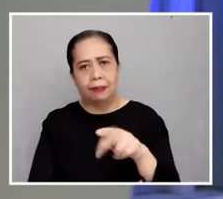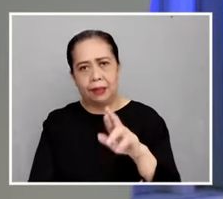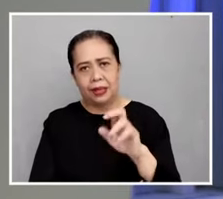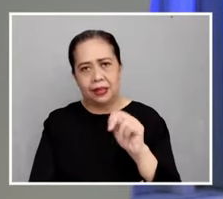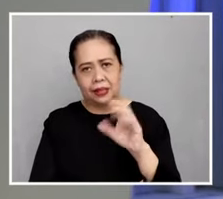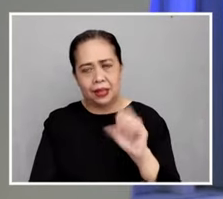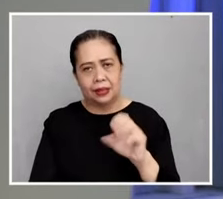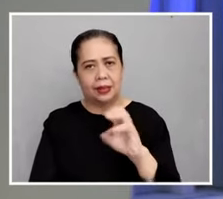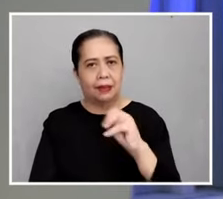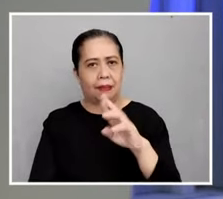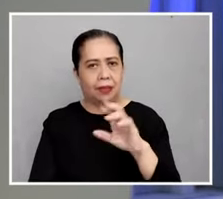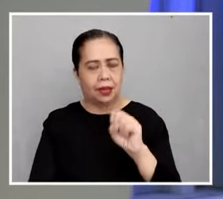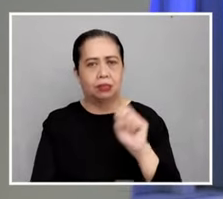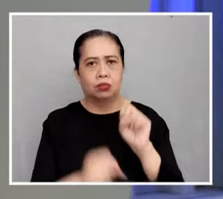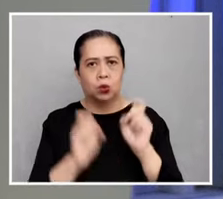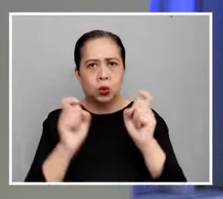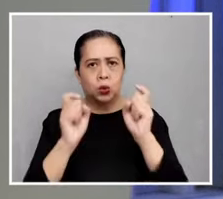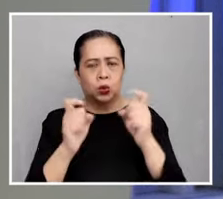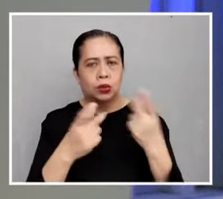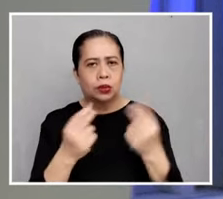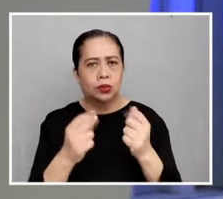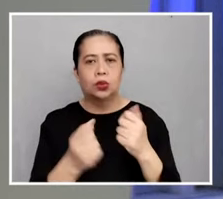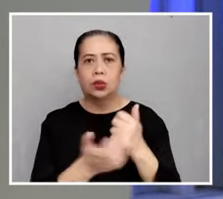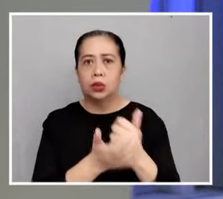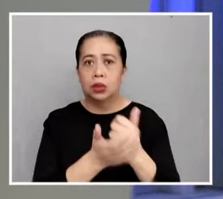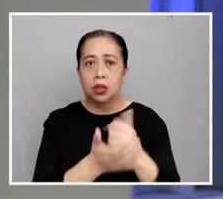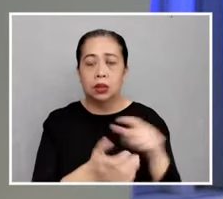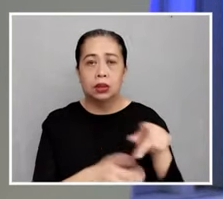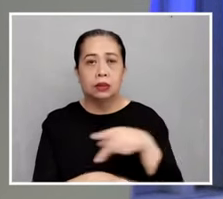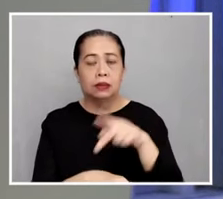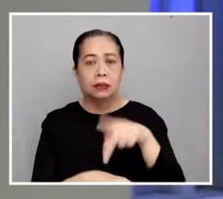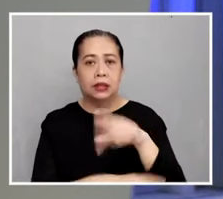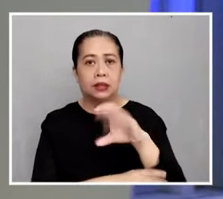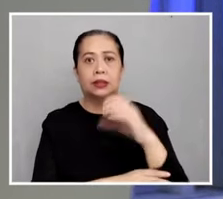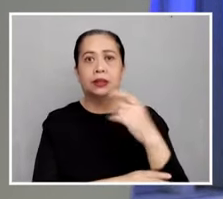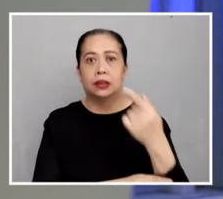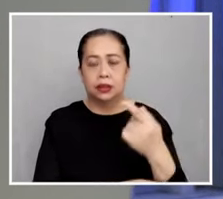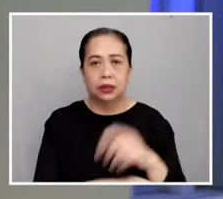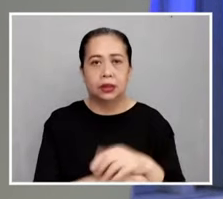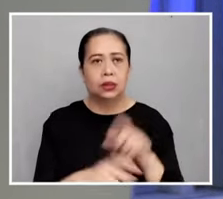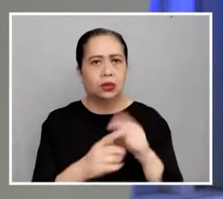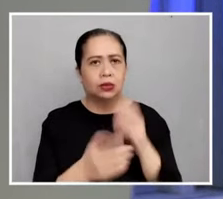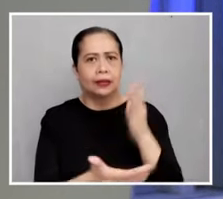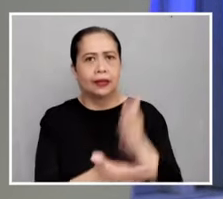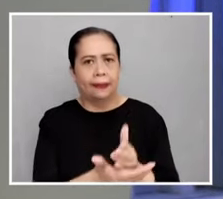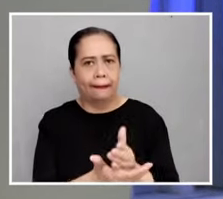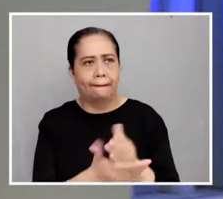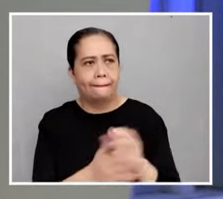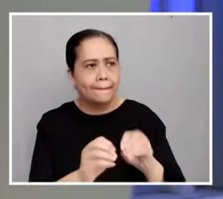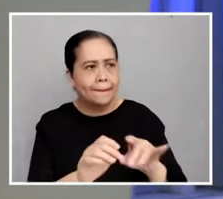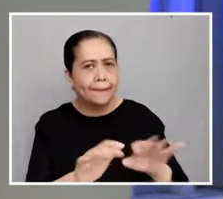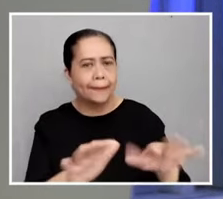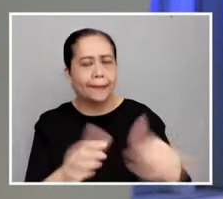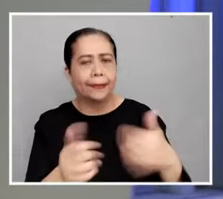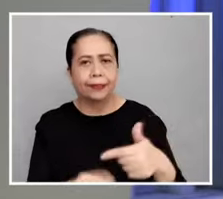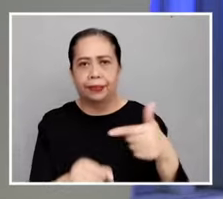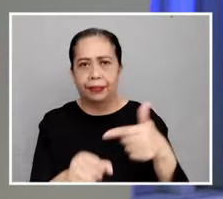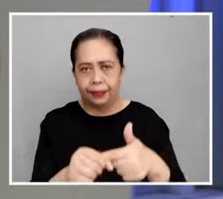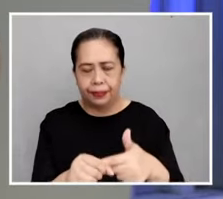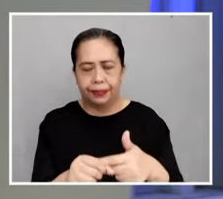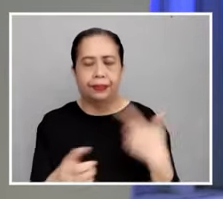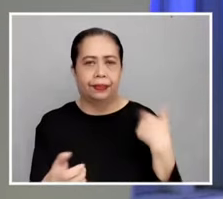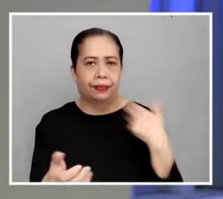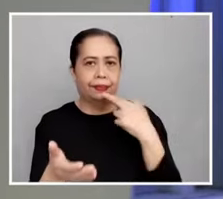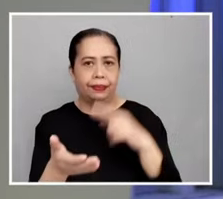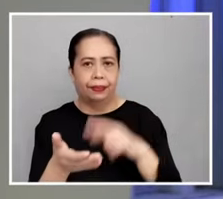Kaya paspasan din ang ginagawang aksyon ng Philippine Coast Guard para mapigilan ang pagkalat ng langis.